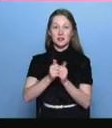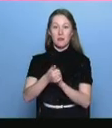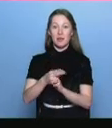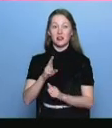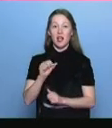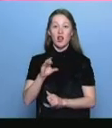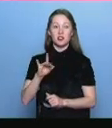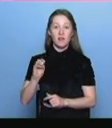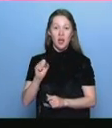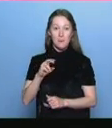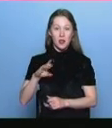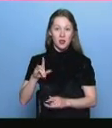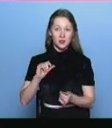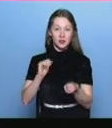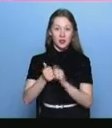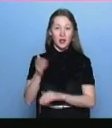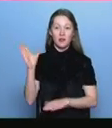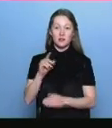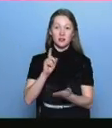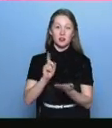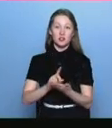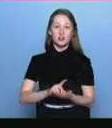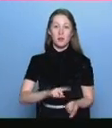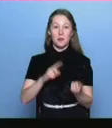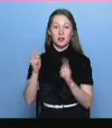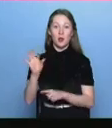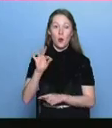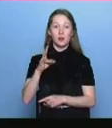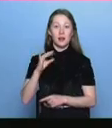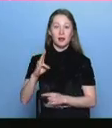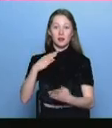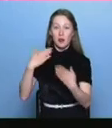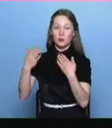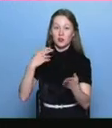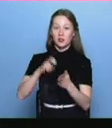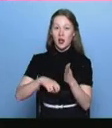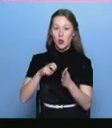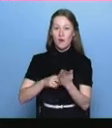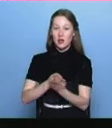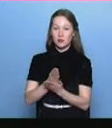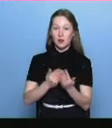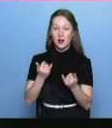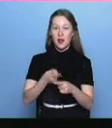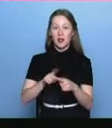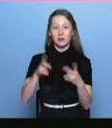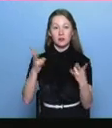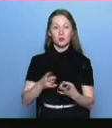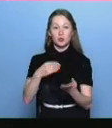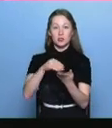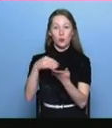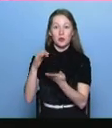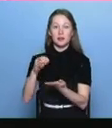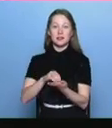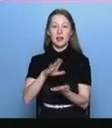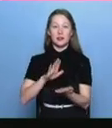вся контрольно-кассовая техника должна перейти на онлайн-общение с налоговой службой. Для этого нужно закупить и зарегистрировать новую